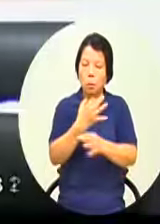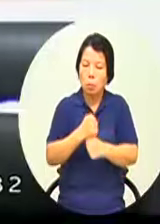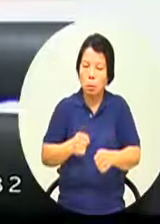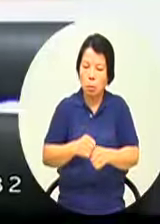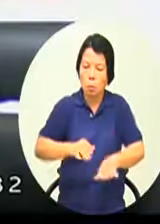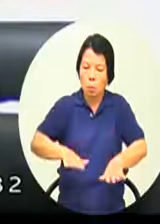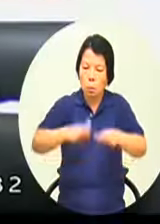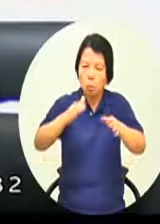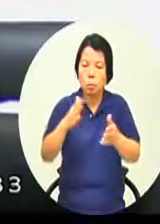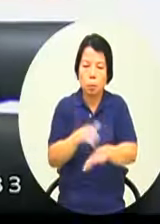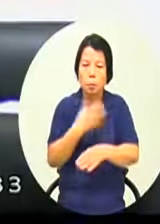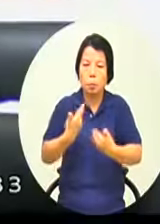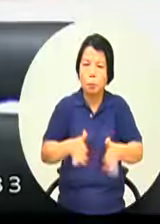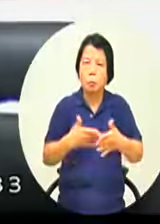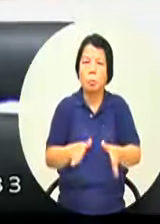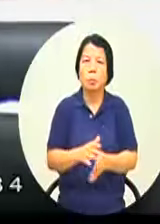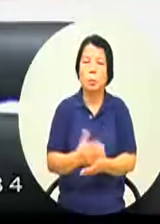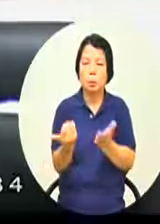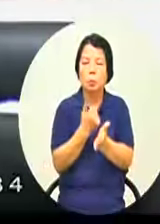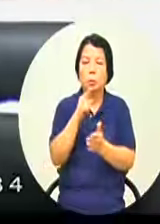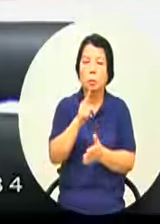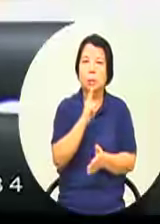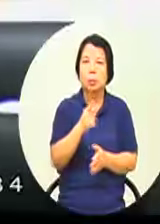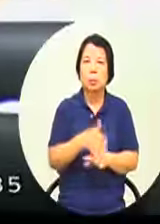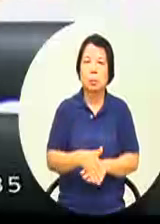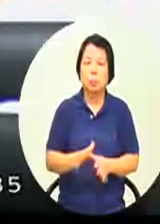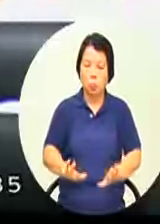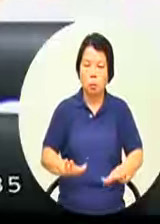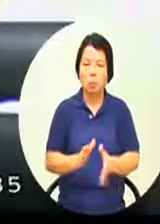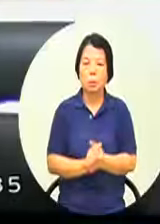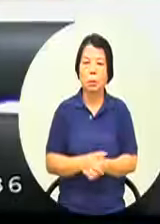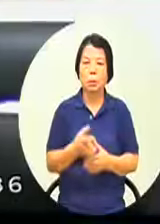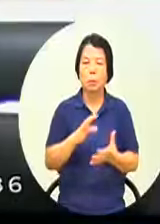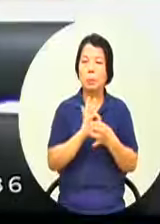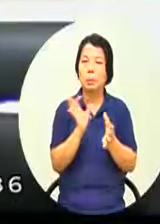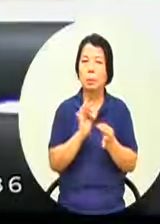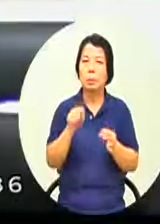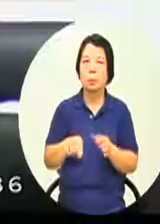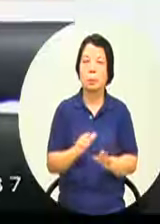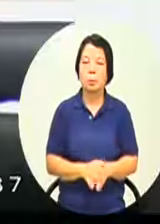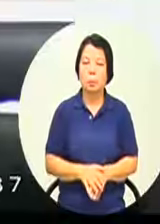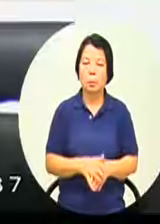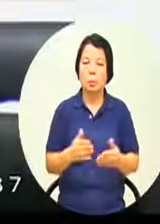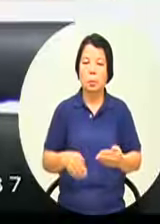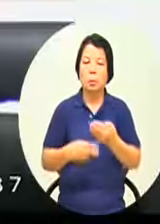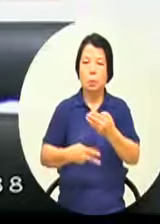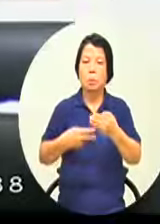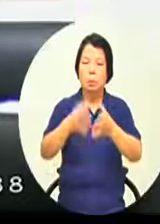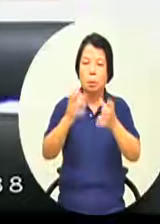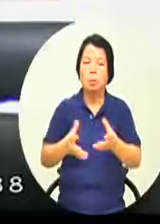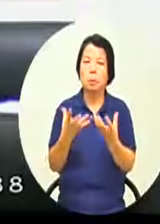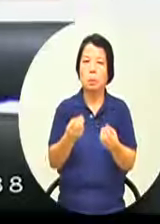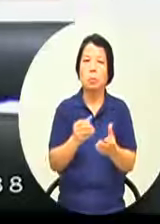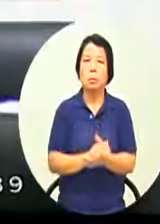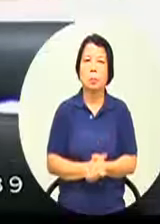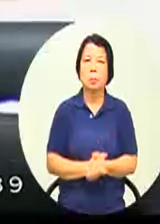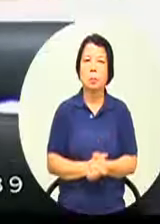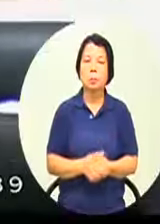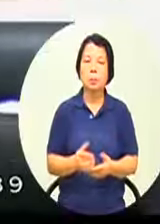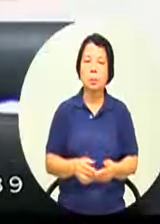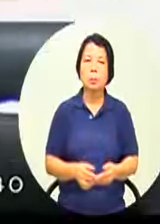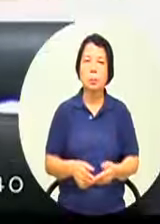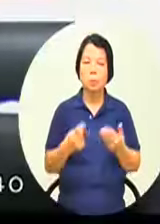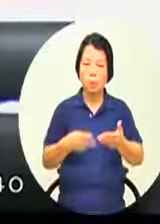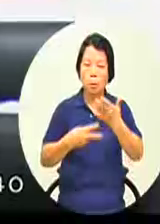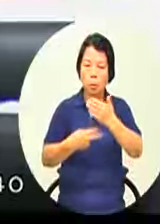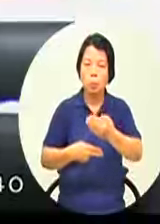水。就像刚刚讲的，我现在如果说好没有关系，就算你那天不成立灾害应变中心，但是9月2号你已经